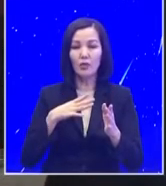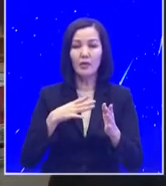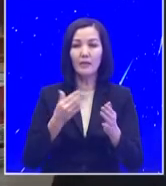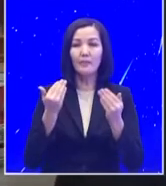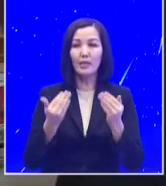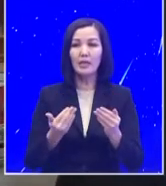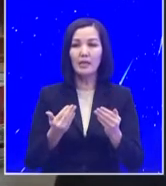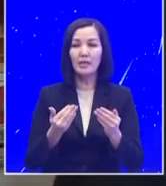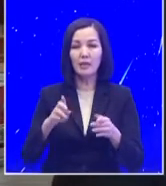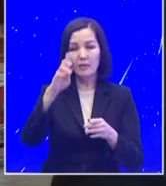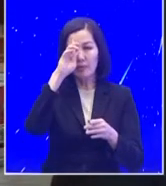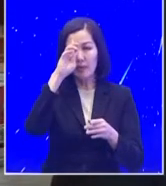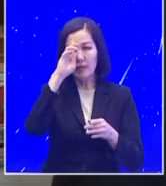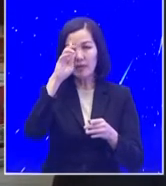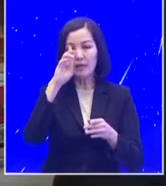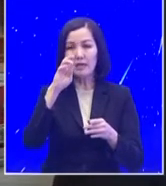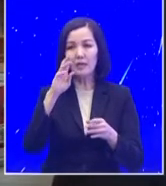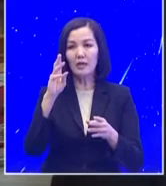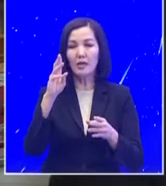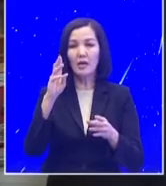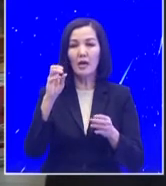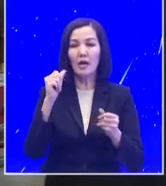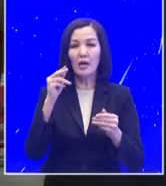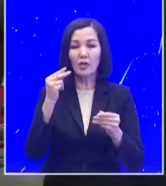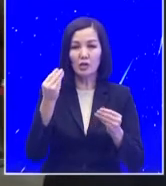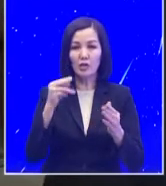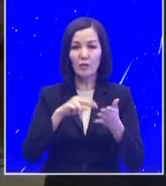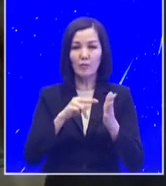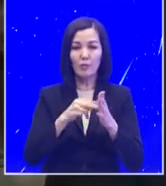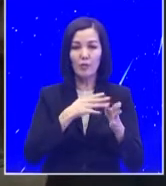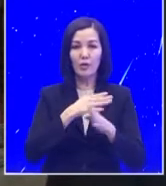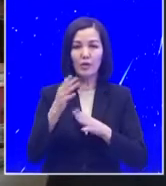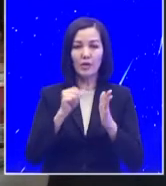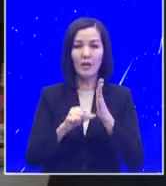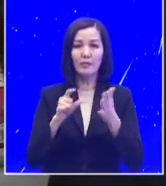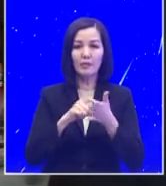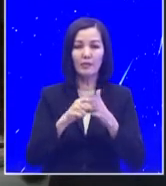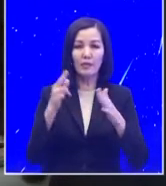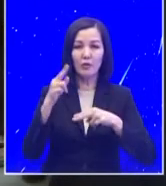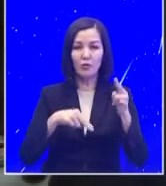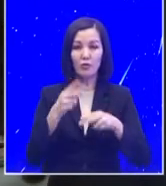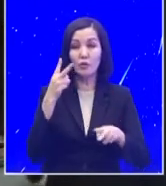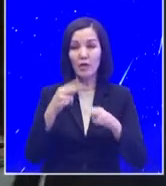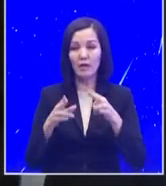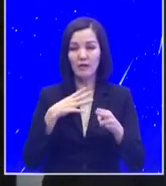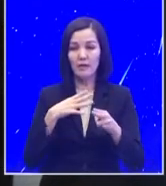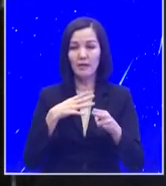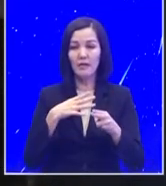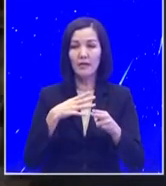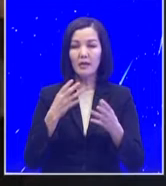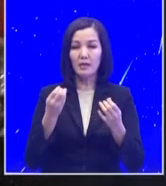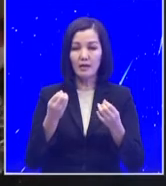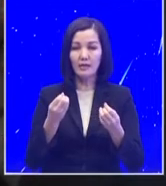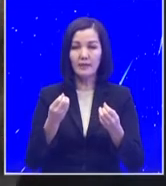Енді мемлекеттік қаржыландырған 60 квартиралық үйдің құрылысы аяқталды. Одан